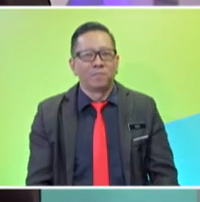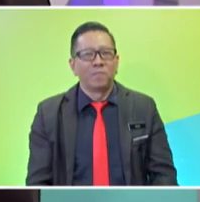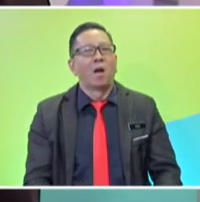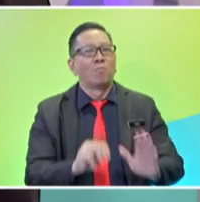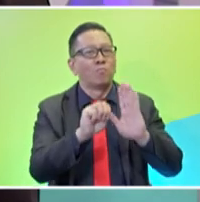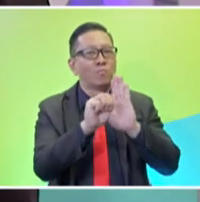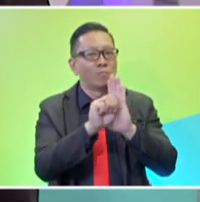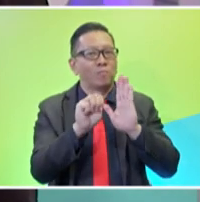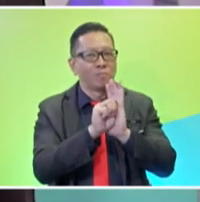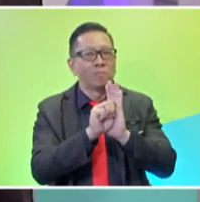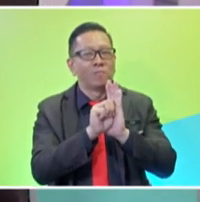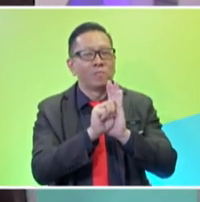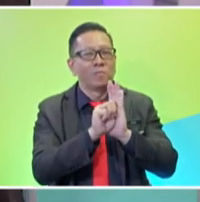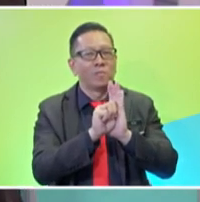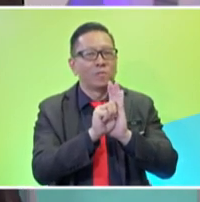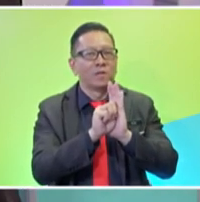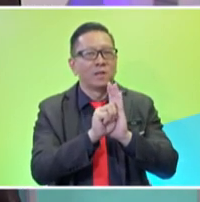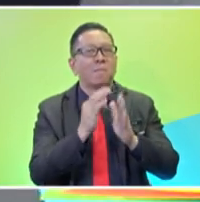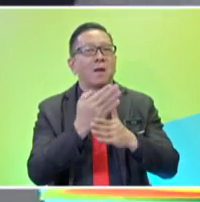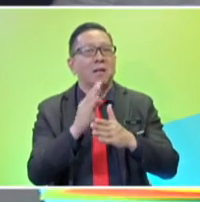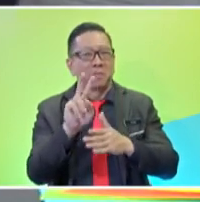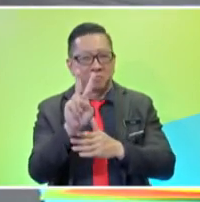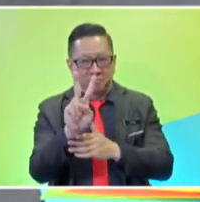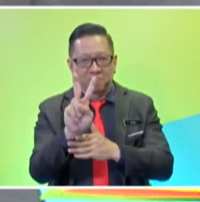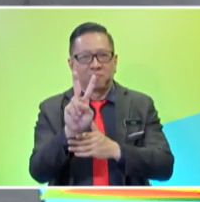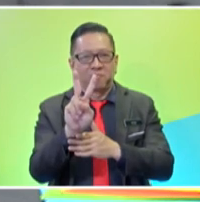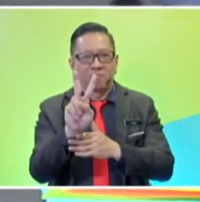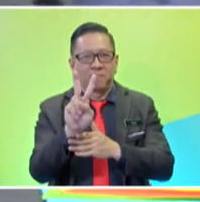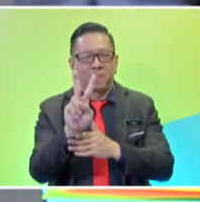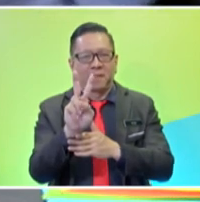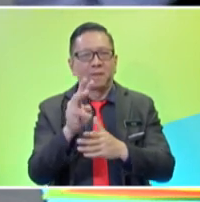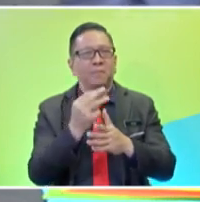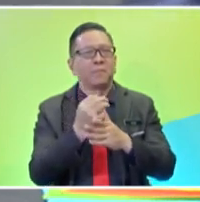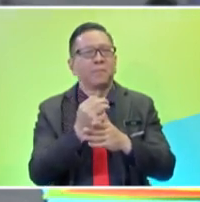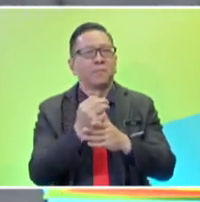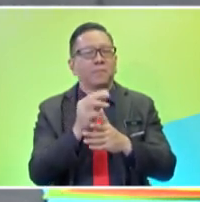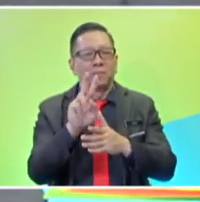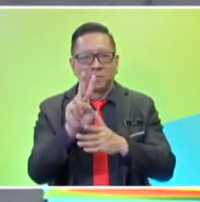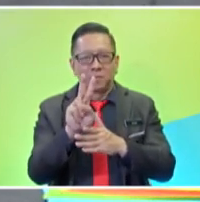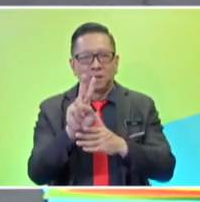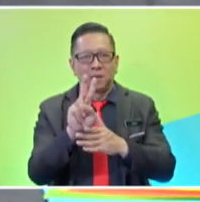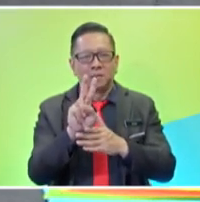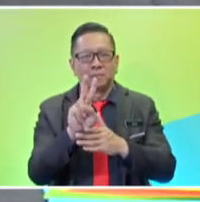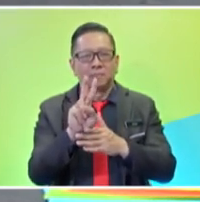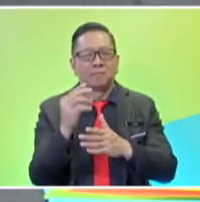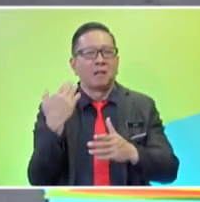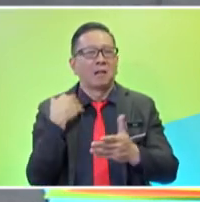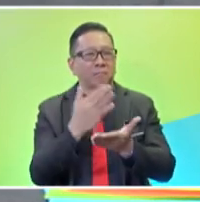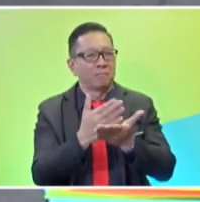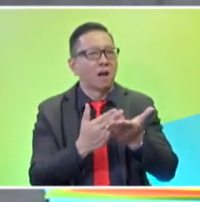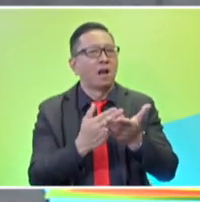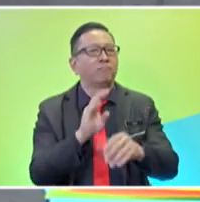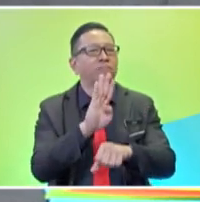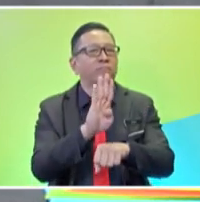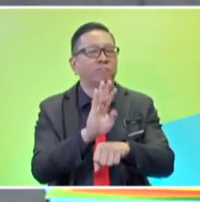kita ada model yaitu model terbagi pada dua yaitu mode separa fungsi dan juga mode